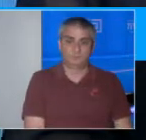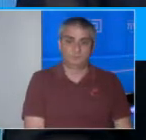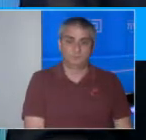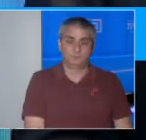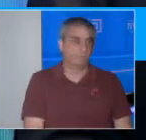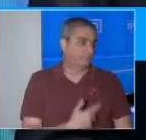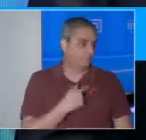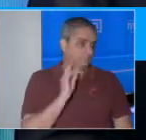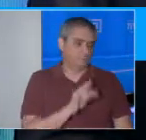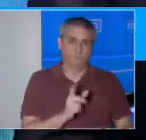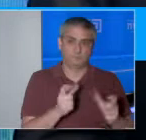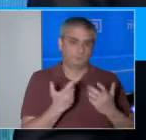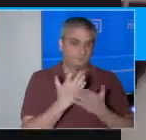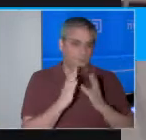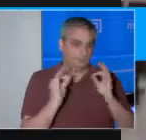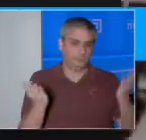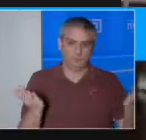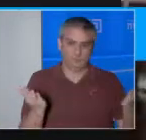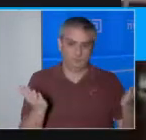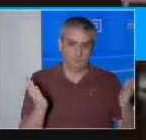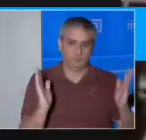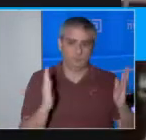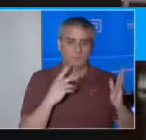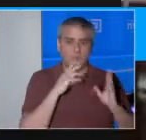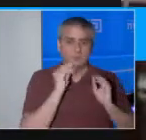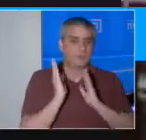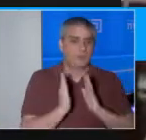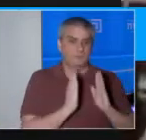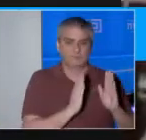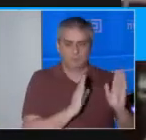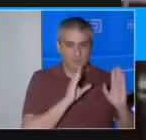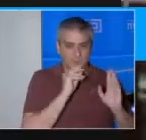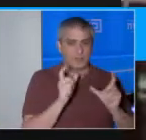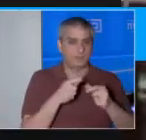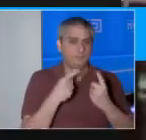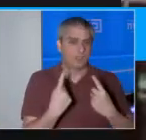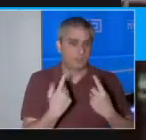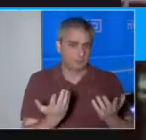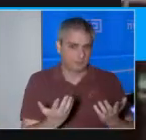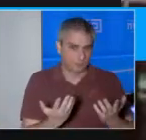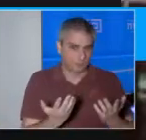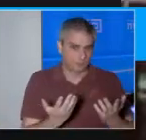תראה, אנחנו התנגדנו לסגר מההתחלה. בוא נלך לפי הסדר לדבר על הסגר.